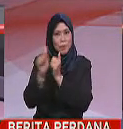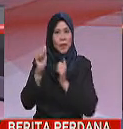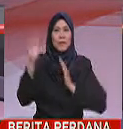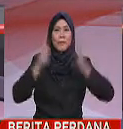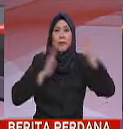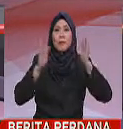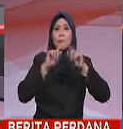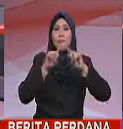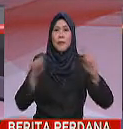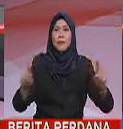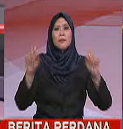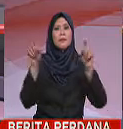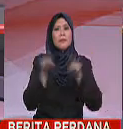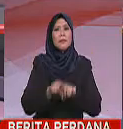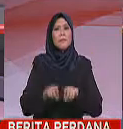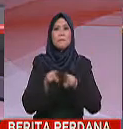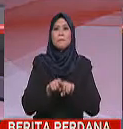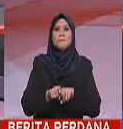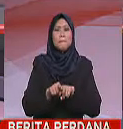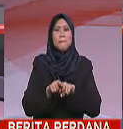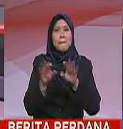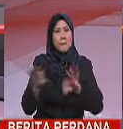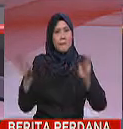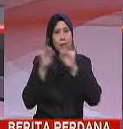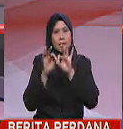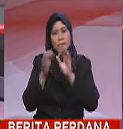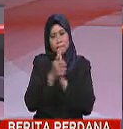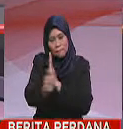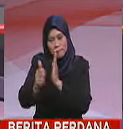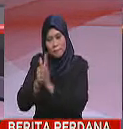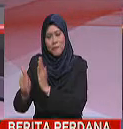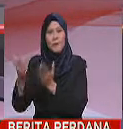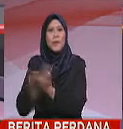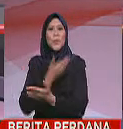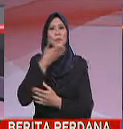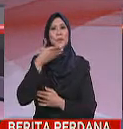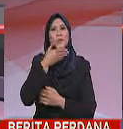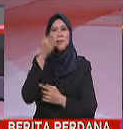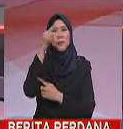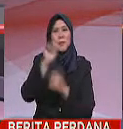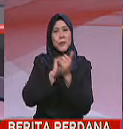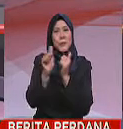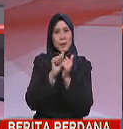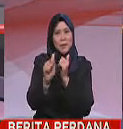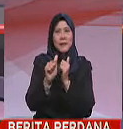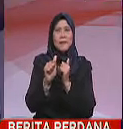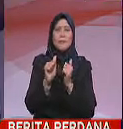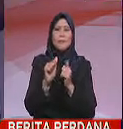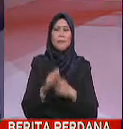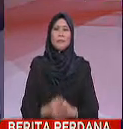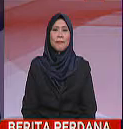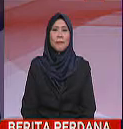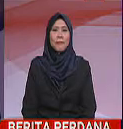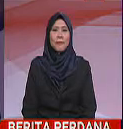ia secara tidak langsung ibarat serampang dua mata mencungkil bakat-bakat muda dalam sukan berkenaan.